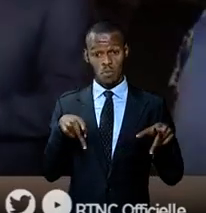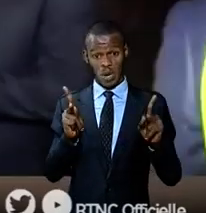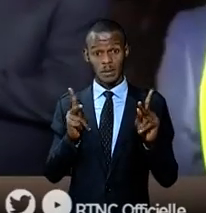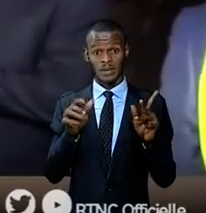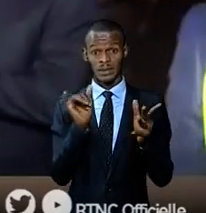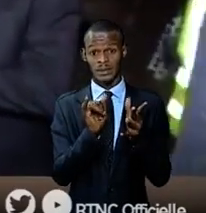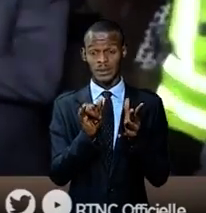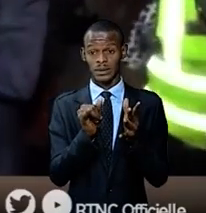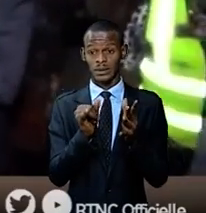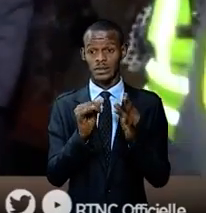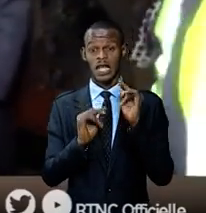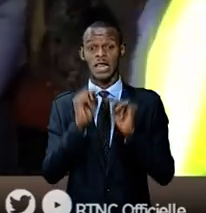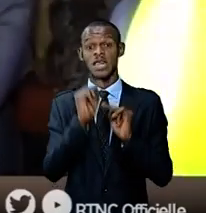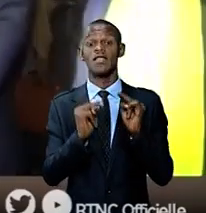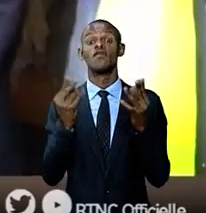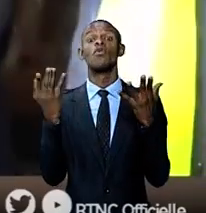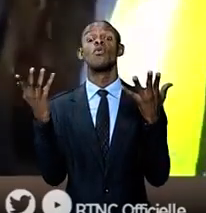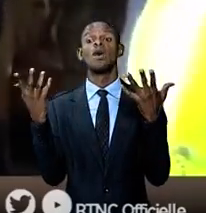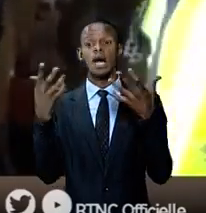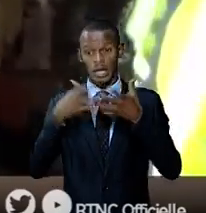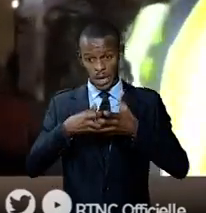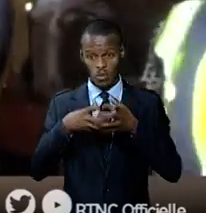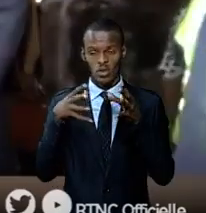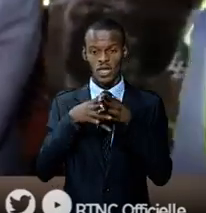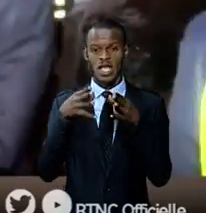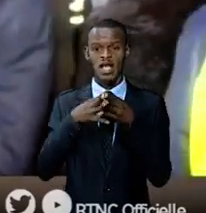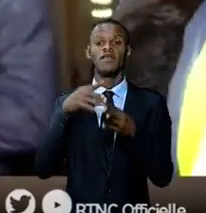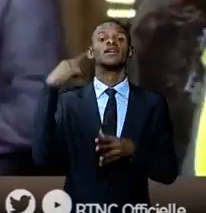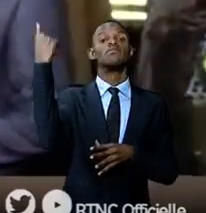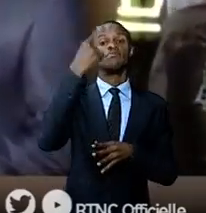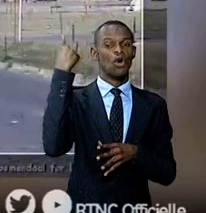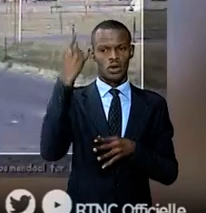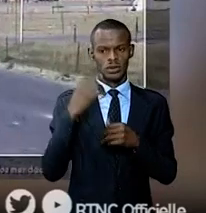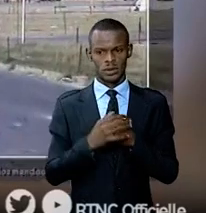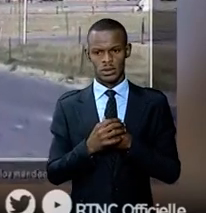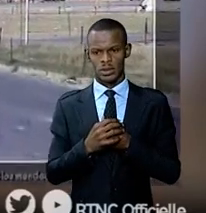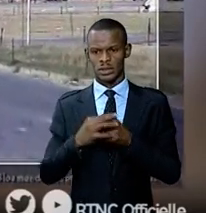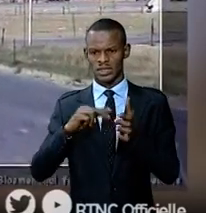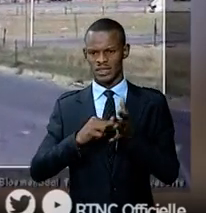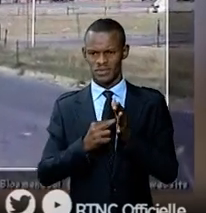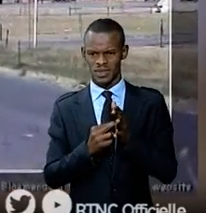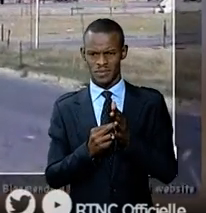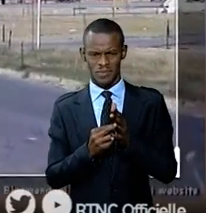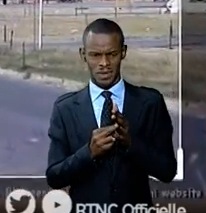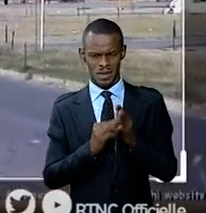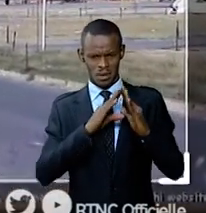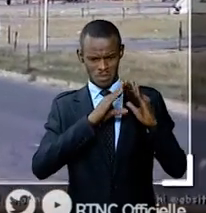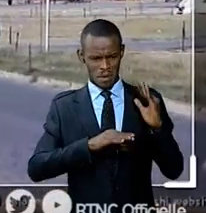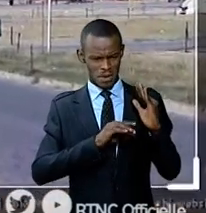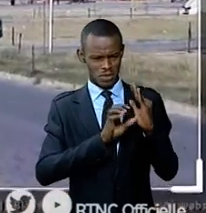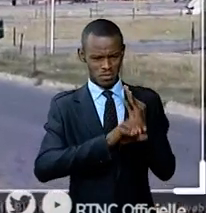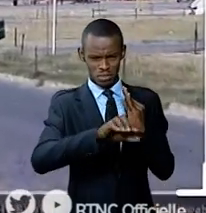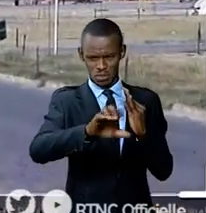l'Organisation internationale de l'aviation civile, OACI. C'est pourquoi les constructions anarchiques qui envahissent sa piste doivent